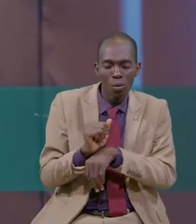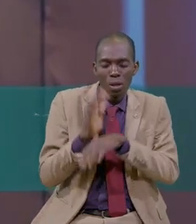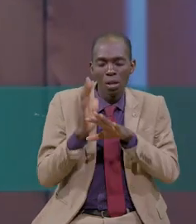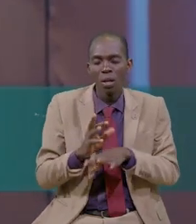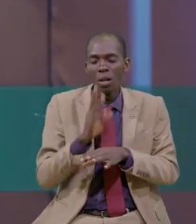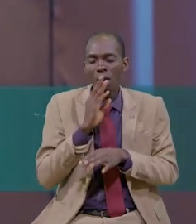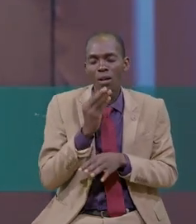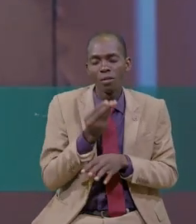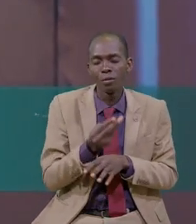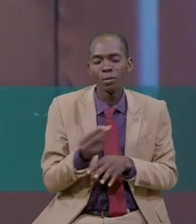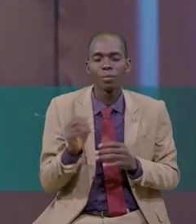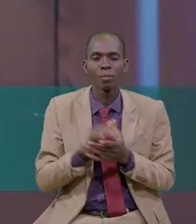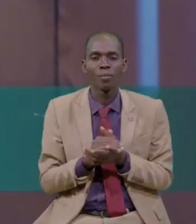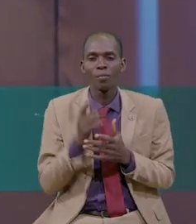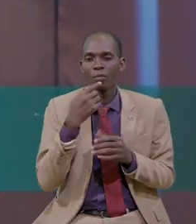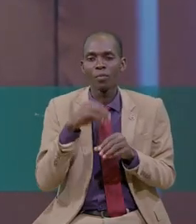verset 38.